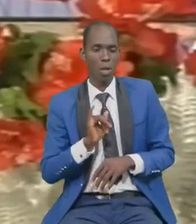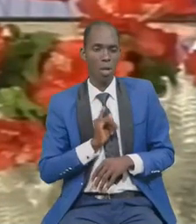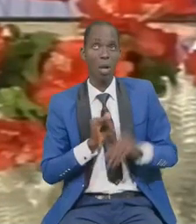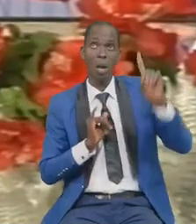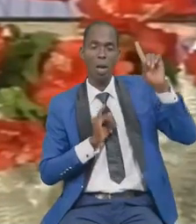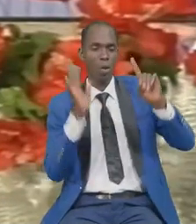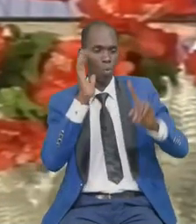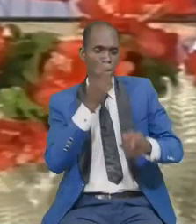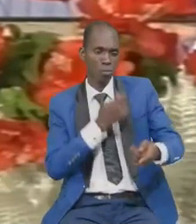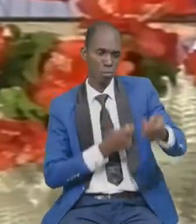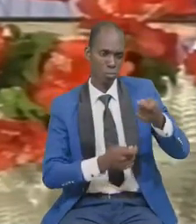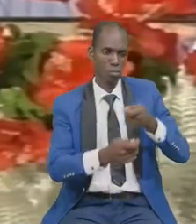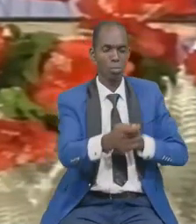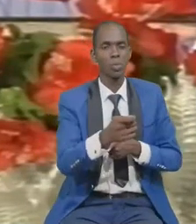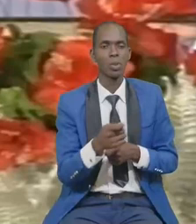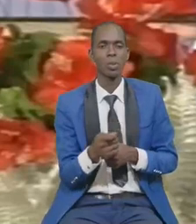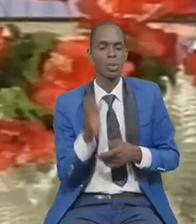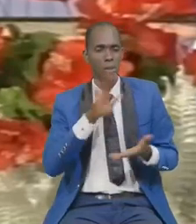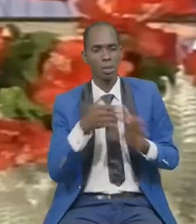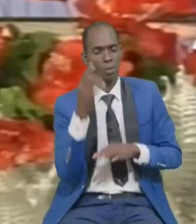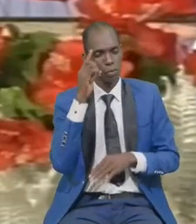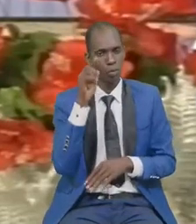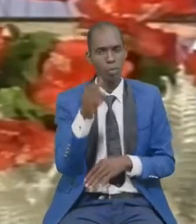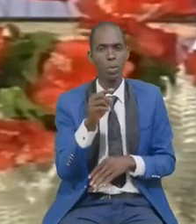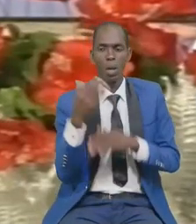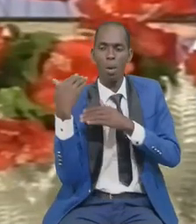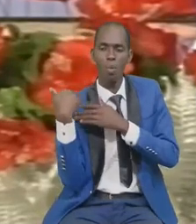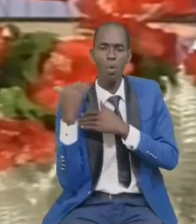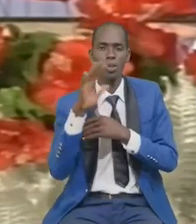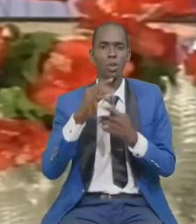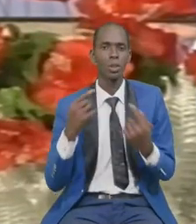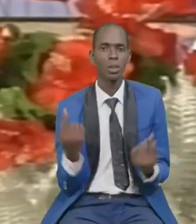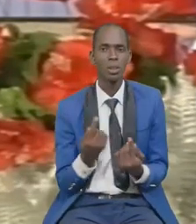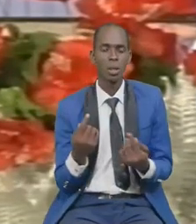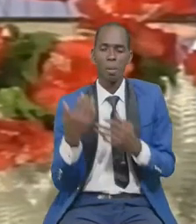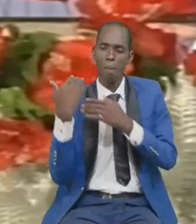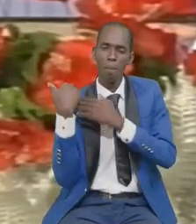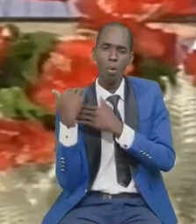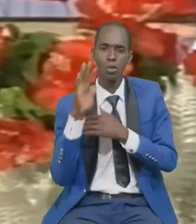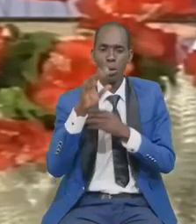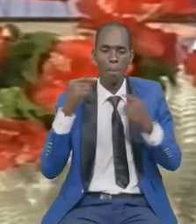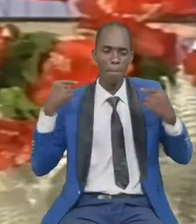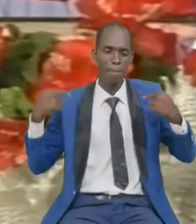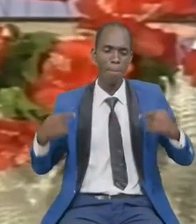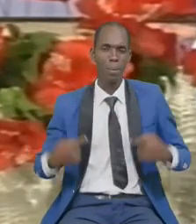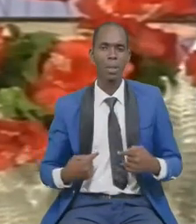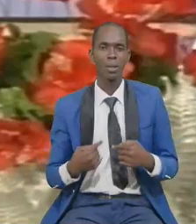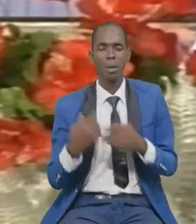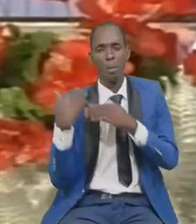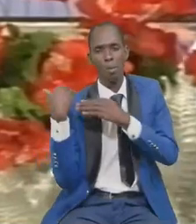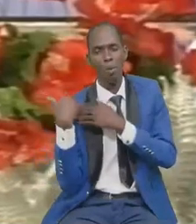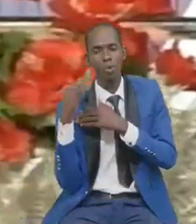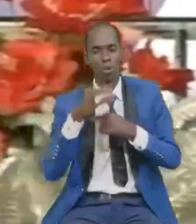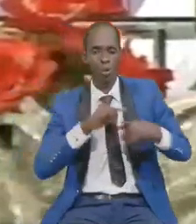Et il est mort pour toi. Il a porté tes péchés. Il a porté ta douleur. Il a porté ton agonie